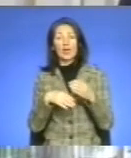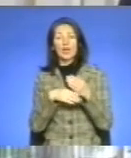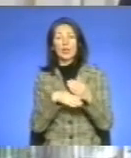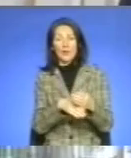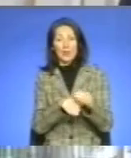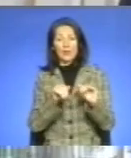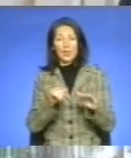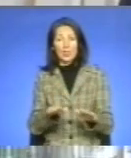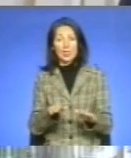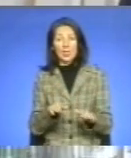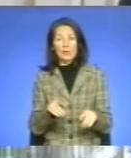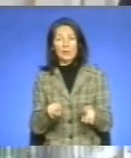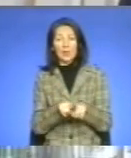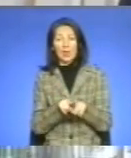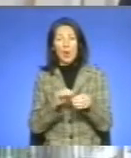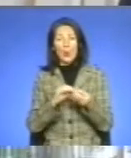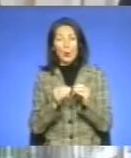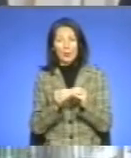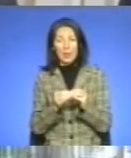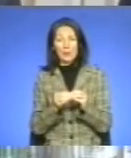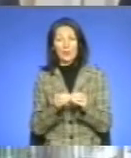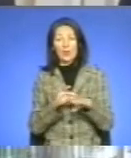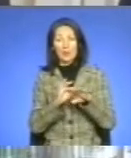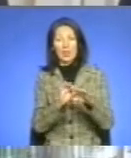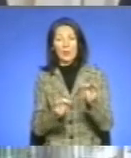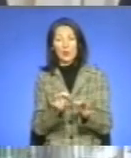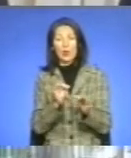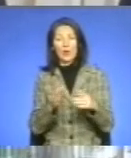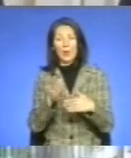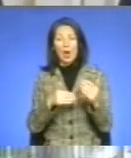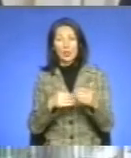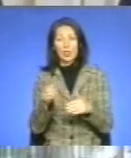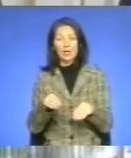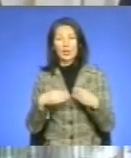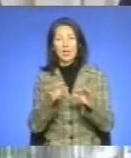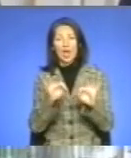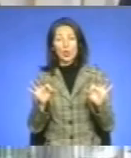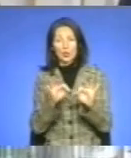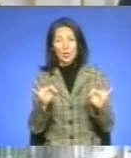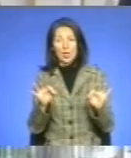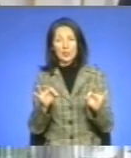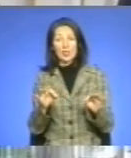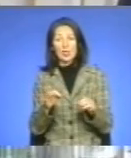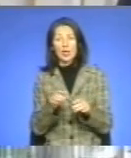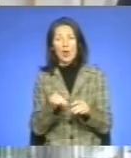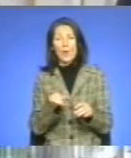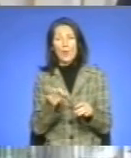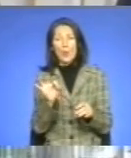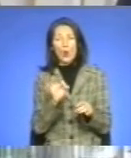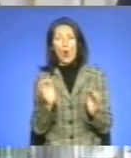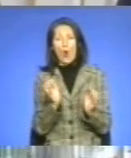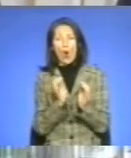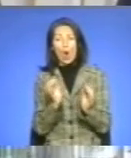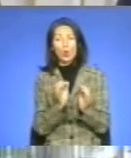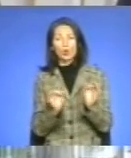формування єдиної судової практики і надання відповідних роз'яснень щодо особливостей і порядку застосування законодавства про охорону навколишнього